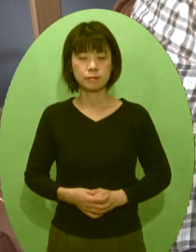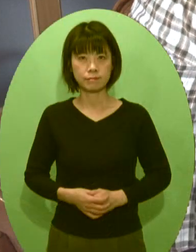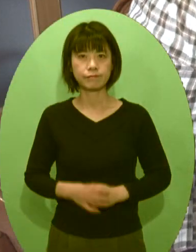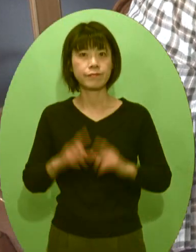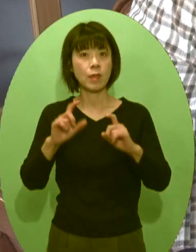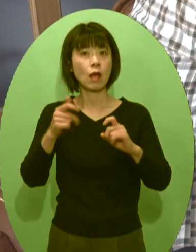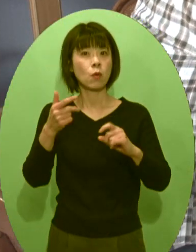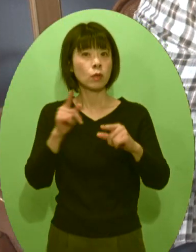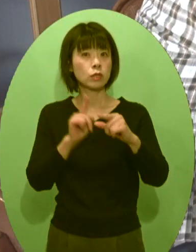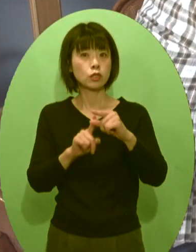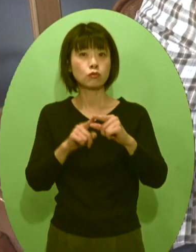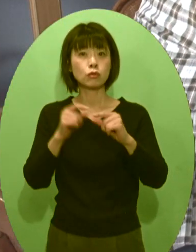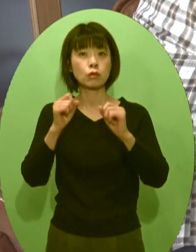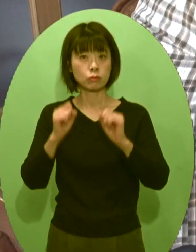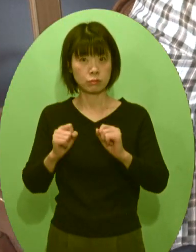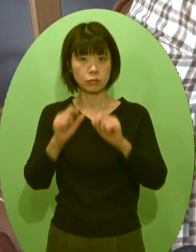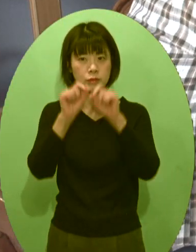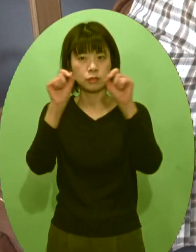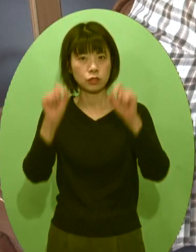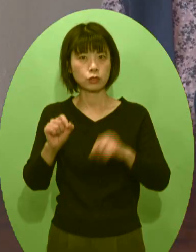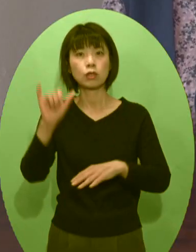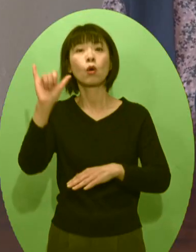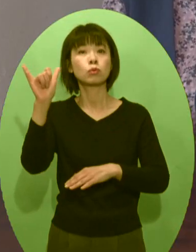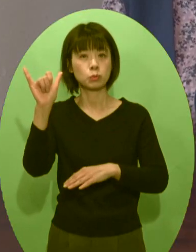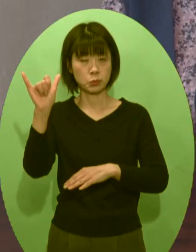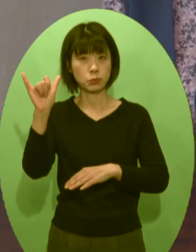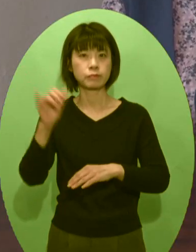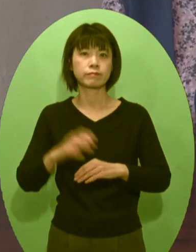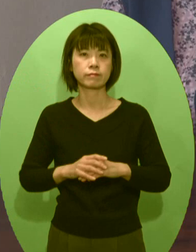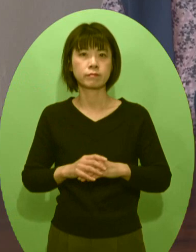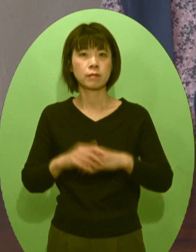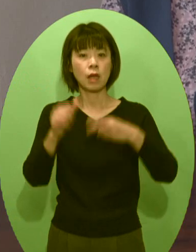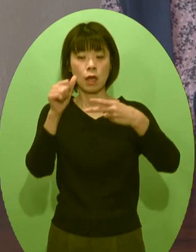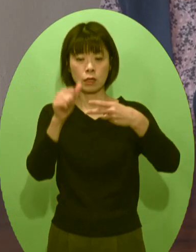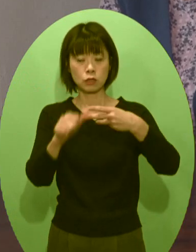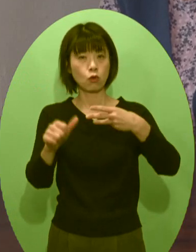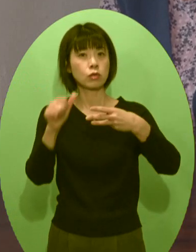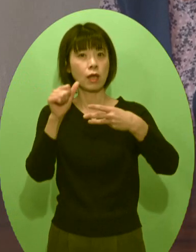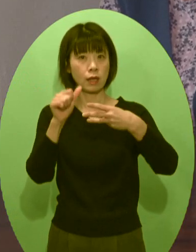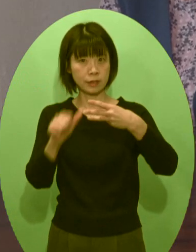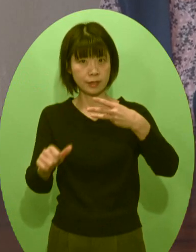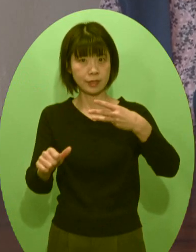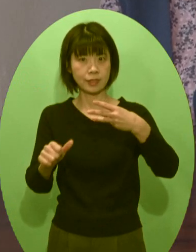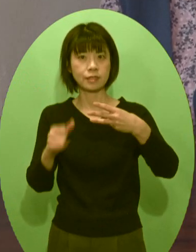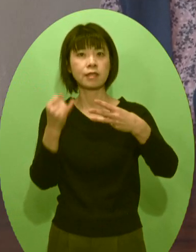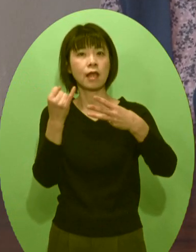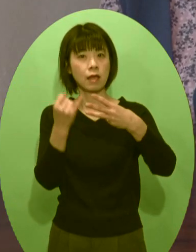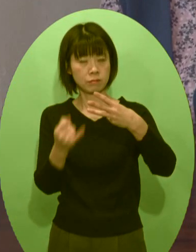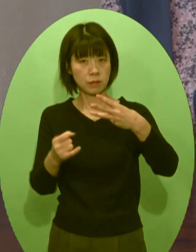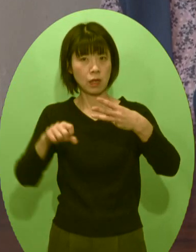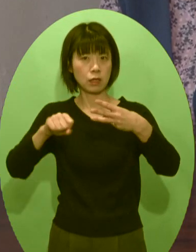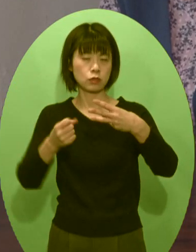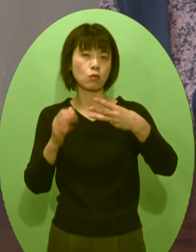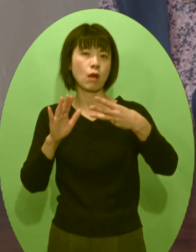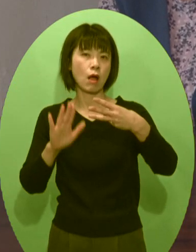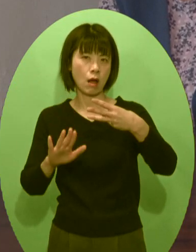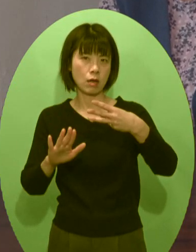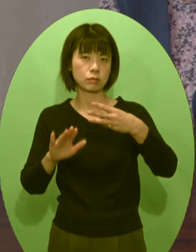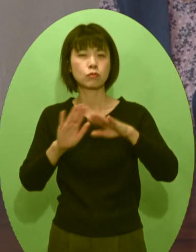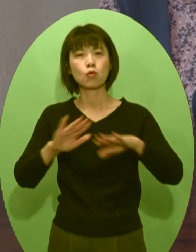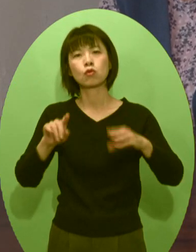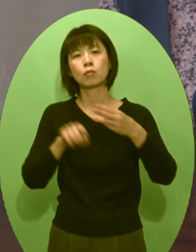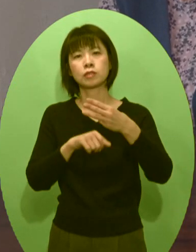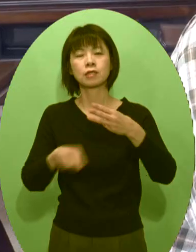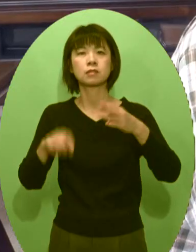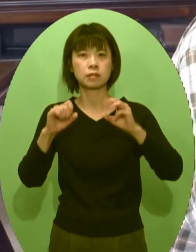名古屋市千種区に住む関さん夫婦、長男、次男、そして障害がある長女と